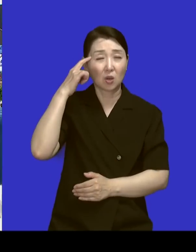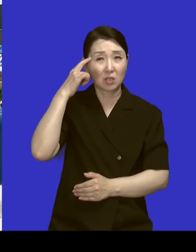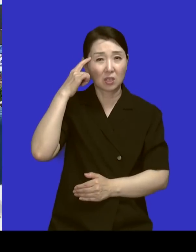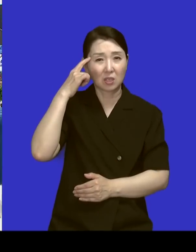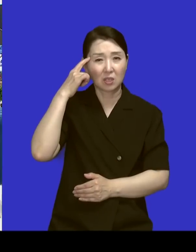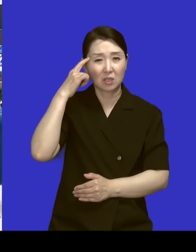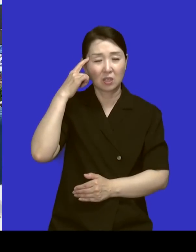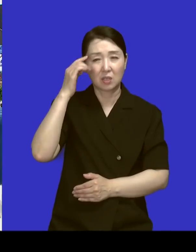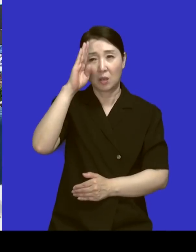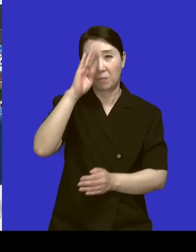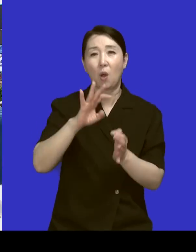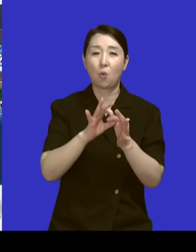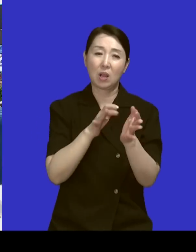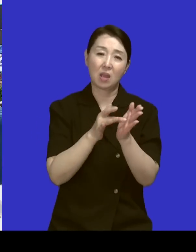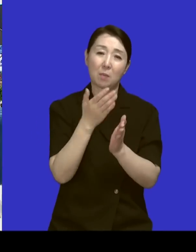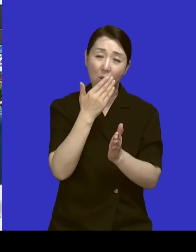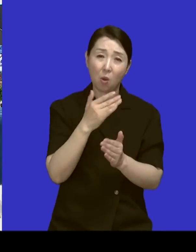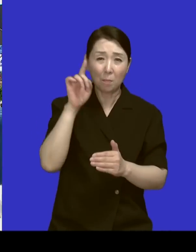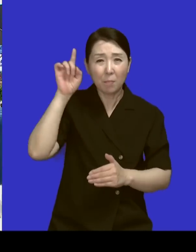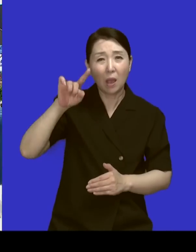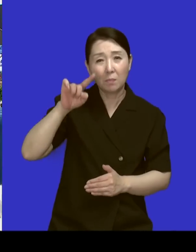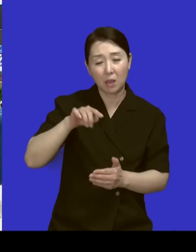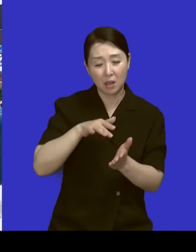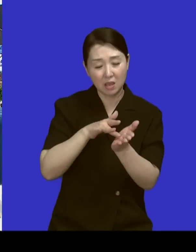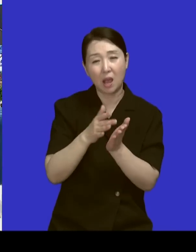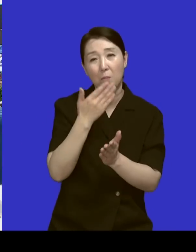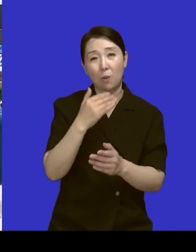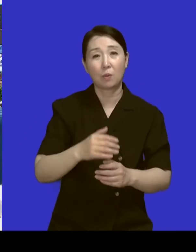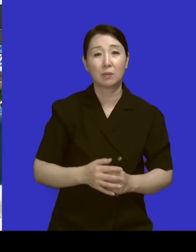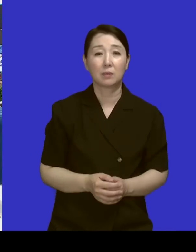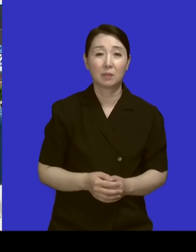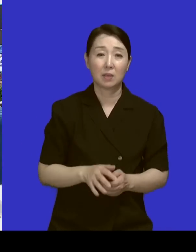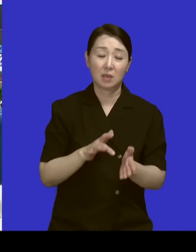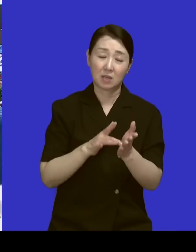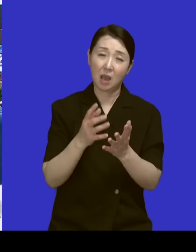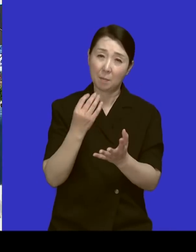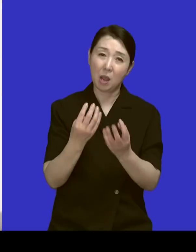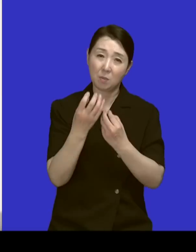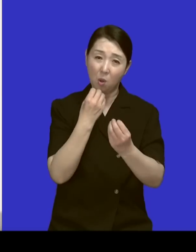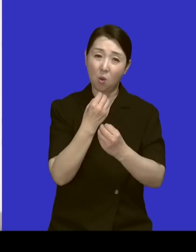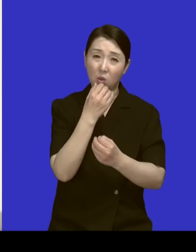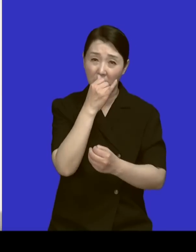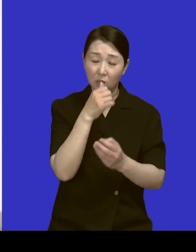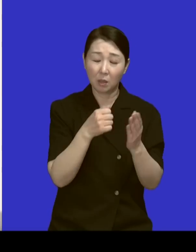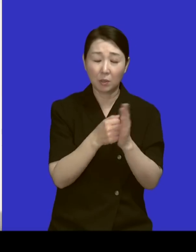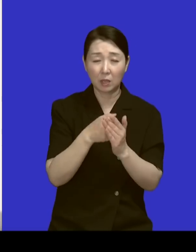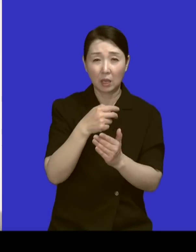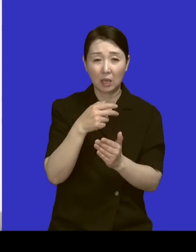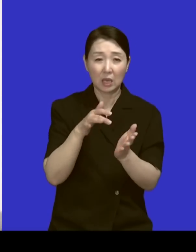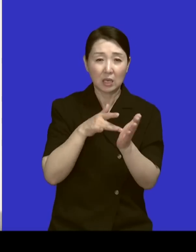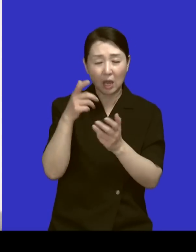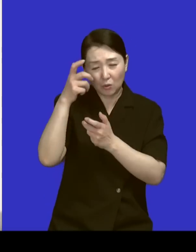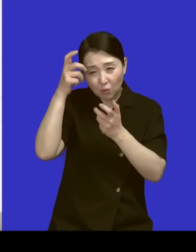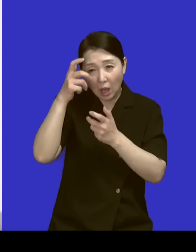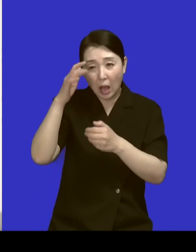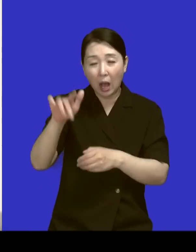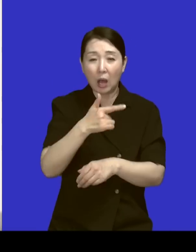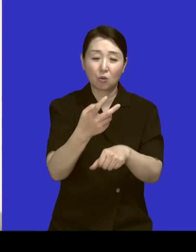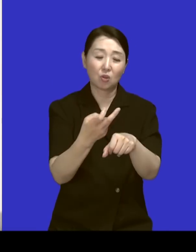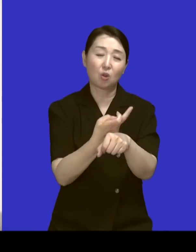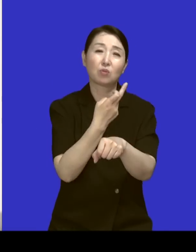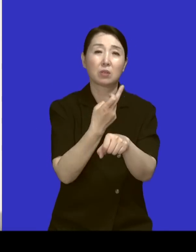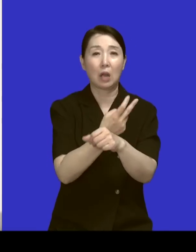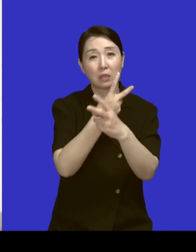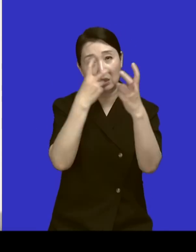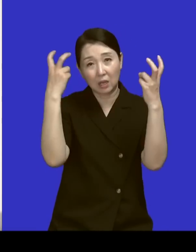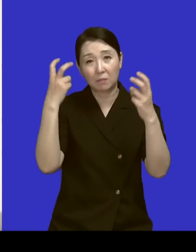여러 약들을. 약들을 예. 예. 매일 약을 그만큼 먹는 거예요? 네, 그쵸. 아휴. 그렇게 약을 많이 먹다 보니까 약에 취해서 하루에 12시간씩 잠을 자게